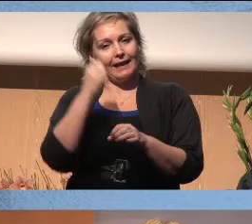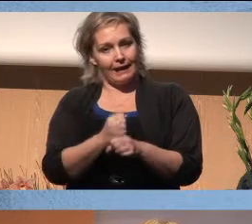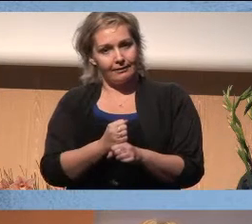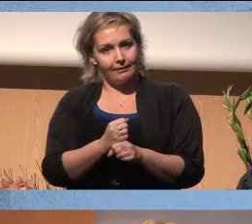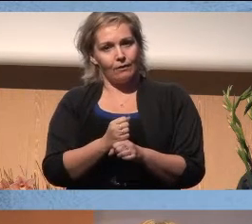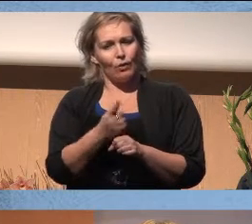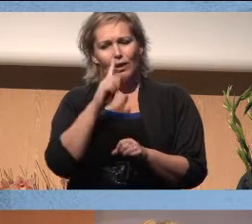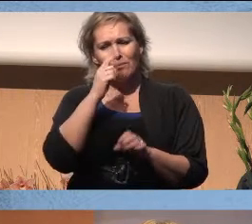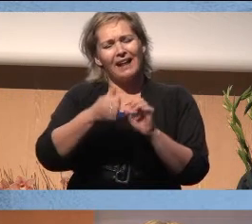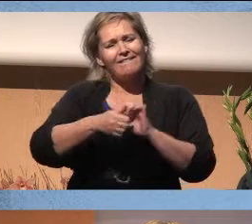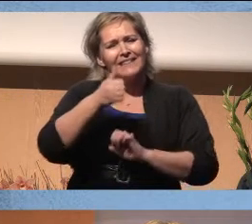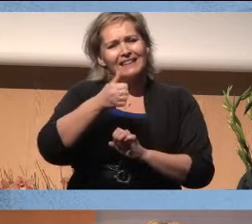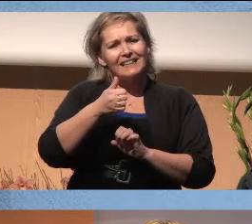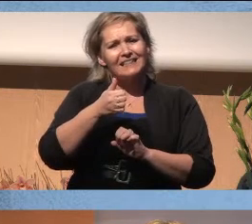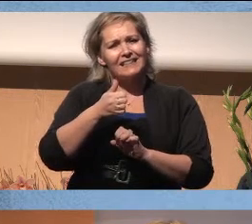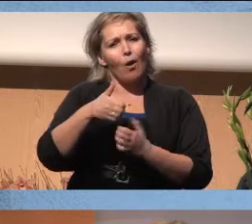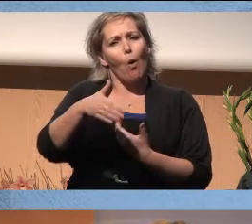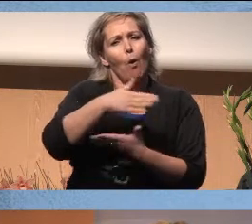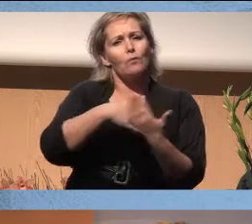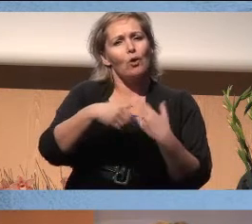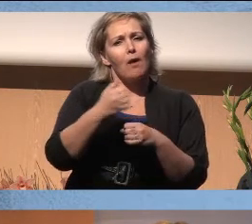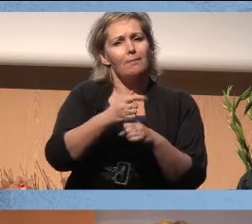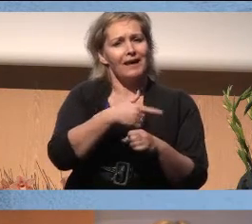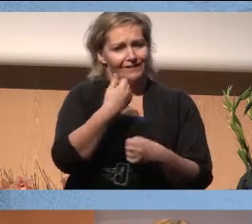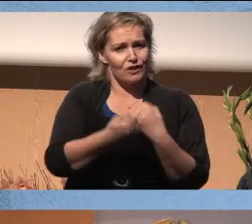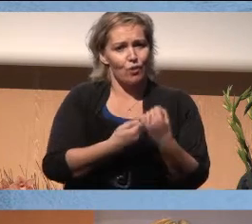kanskje det aller viktigste omdømmearbeidet vi gjør.